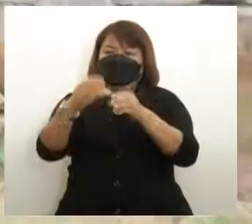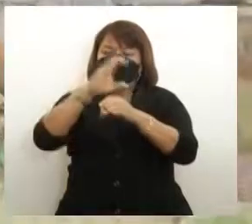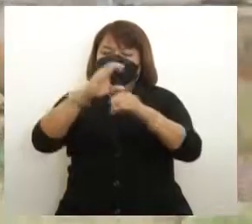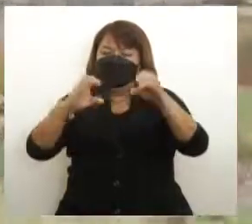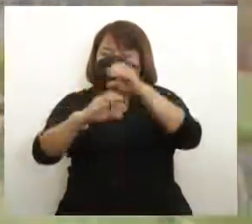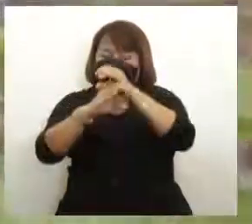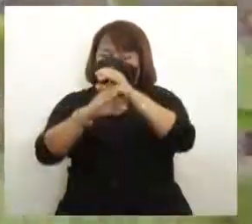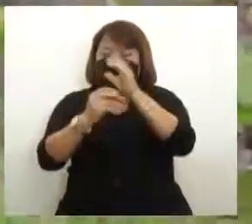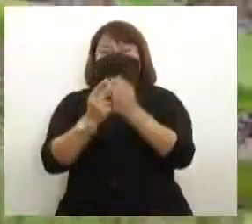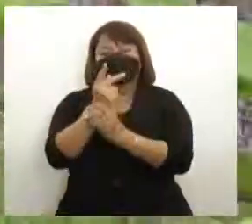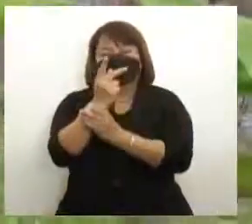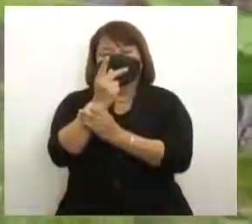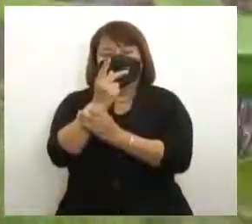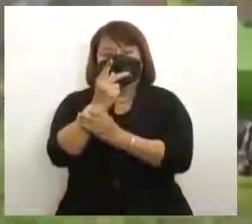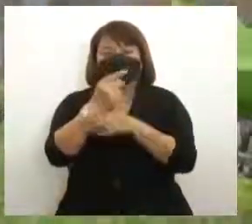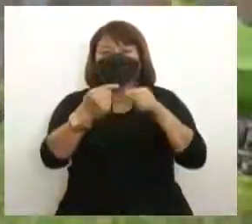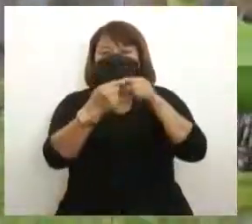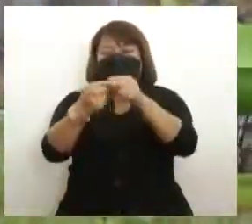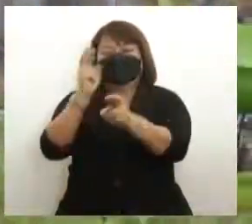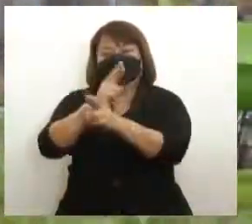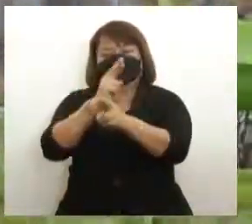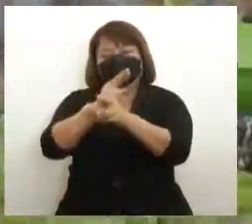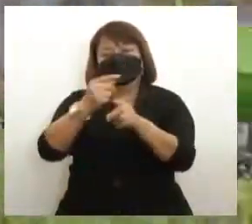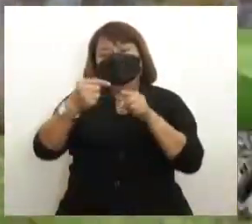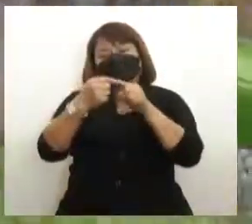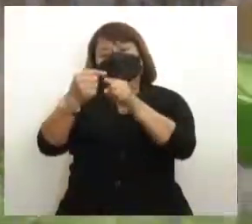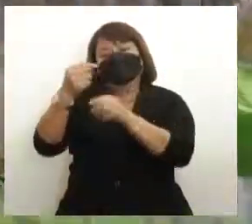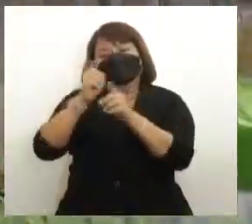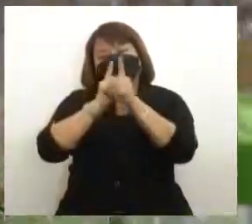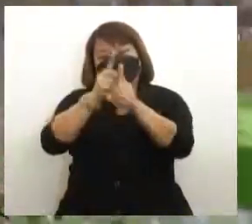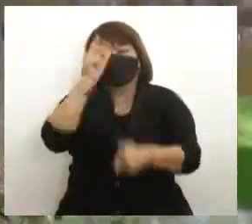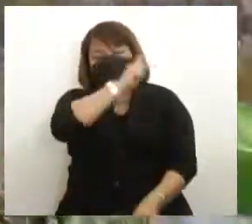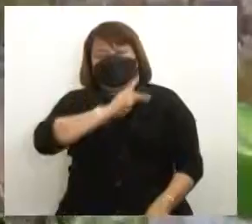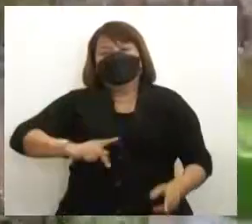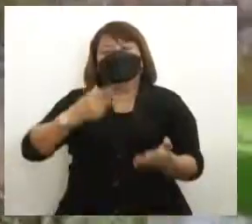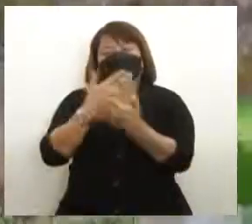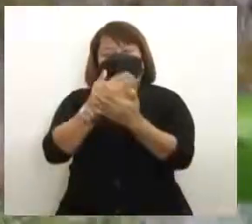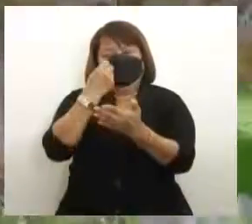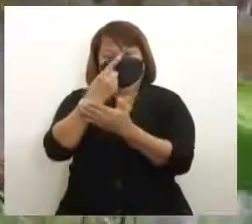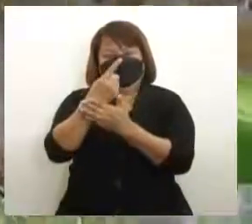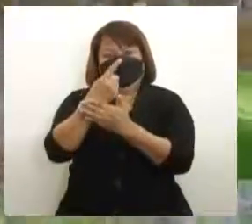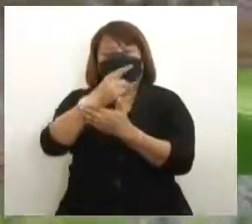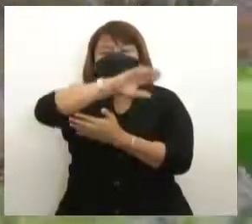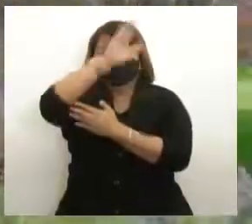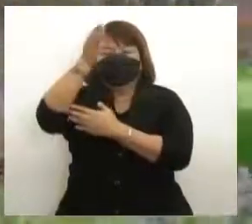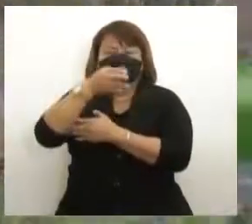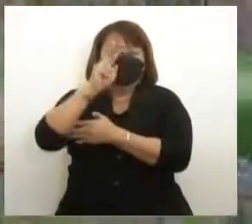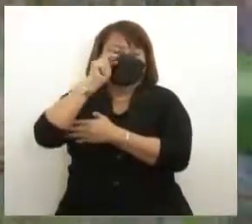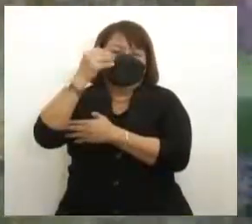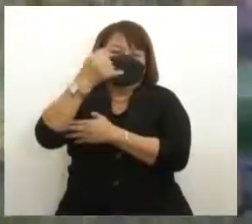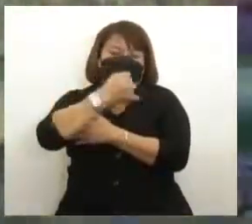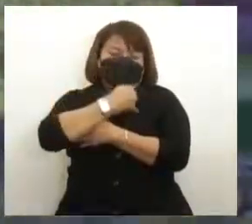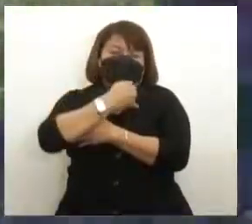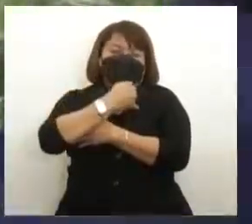สานรักษาต่อยอดตามแนวพระราชดำริเศรษฐกิจพอเพียงด้วยโคกหนองนาแห่งน้ำใจและความห